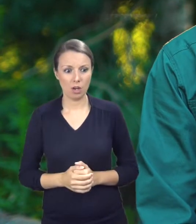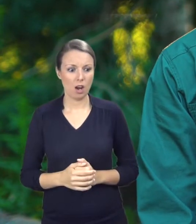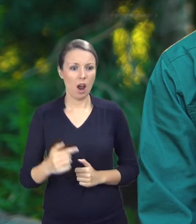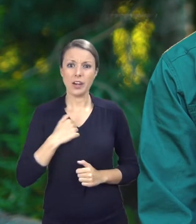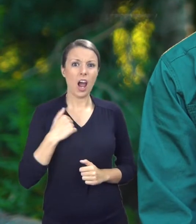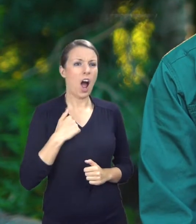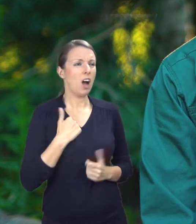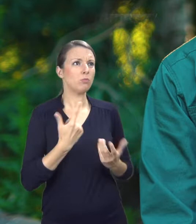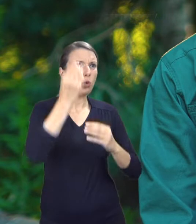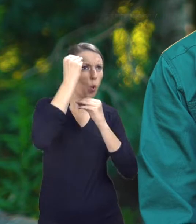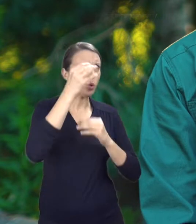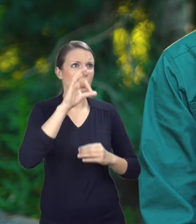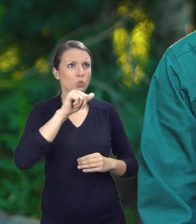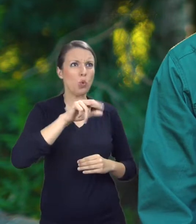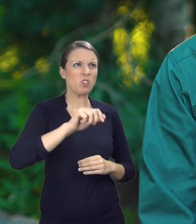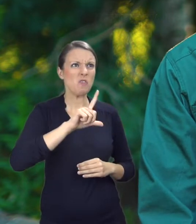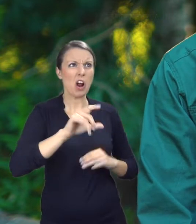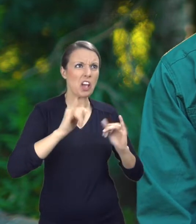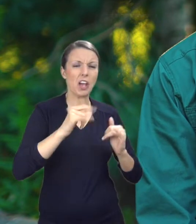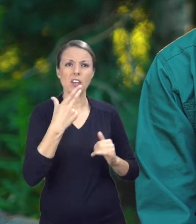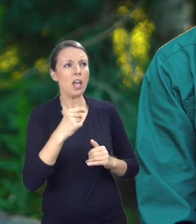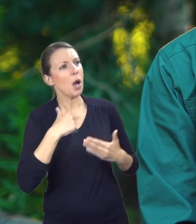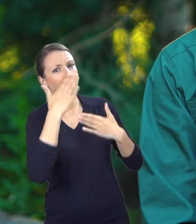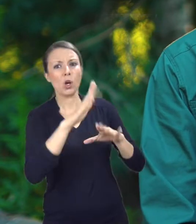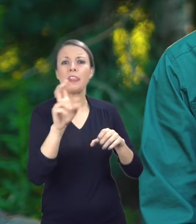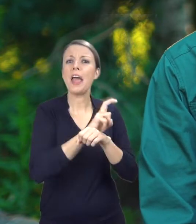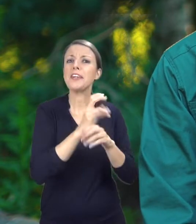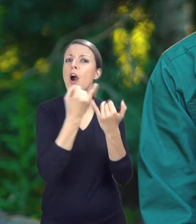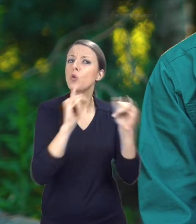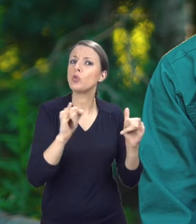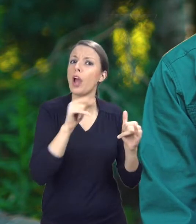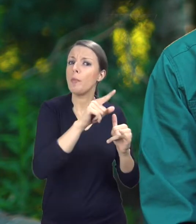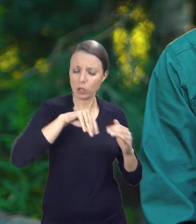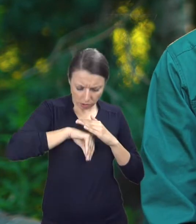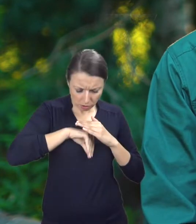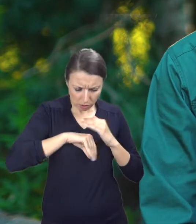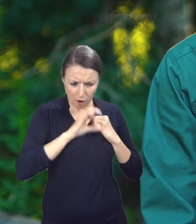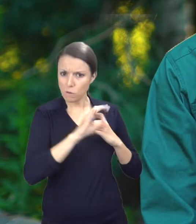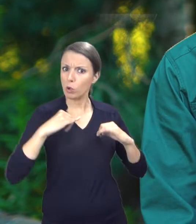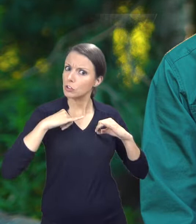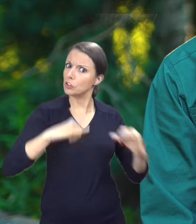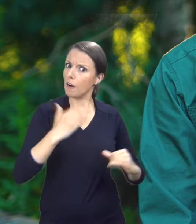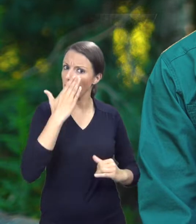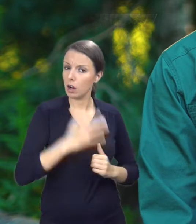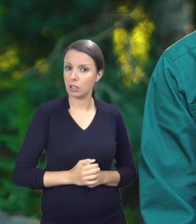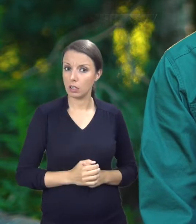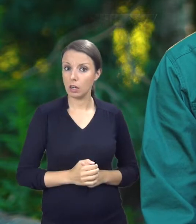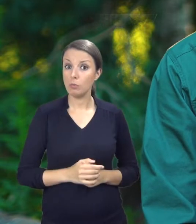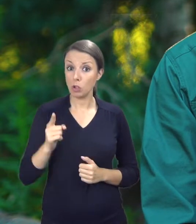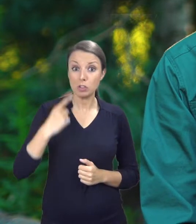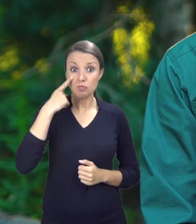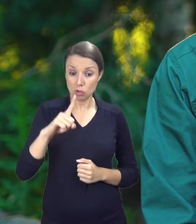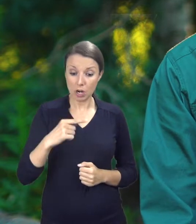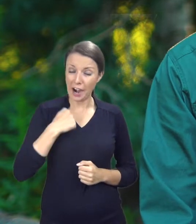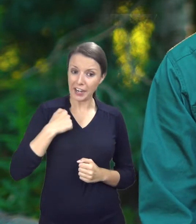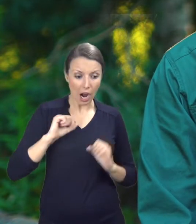survivalowych. Raczej technikami survivalowymi staram się im pokazać moc, która drzemie w nich. Bo tak jak zauważyłaś, jak ja działam, to właśnie chciałbym, żeby